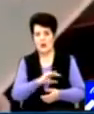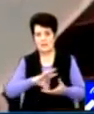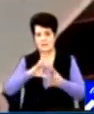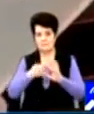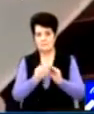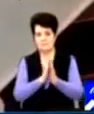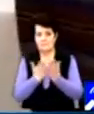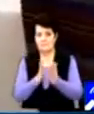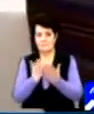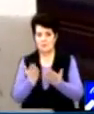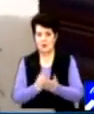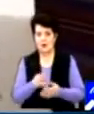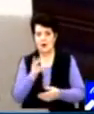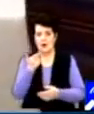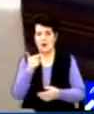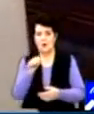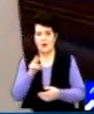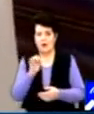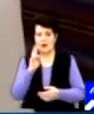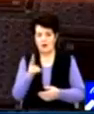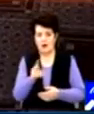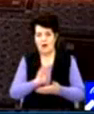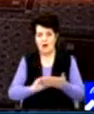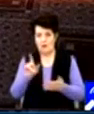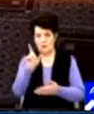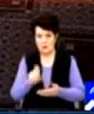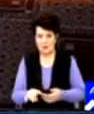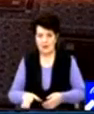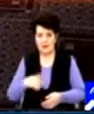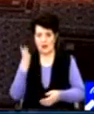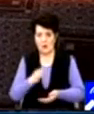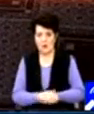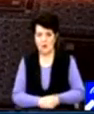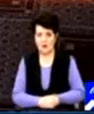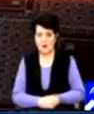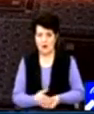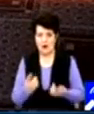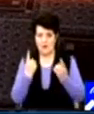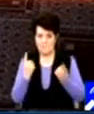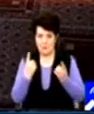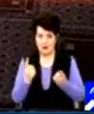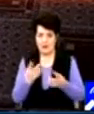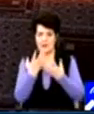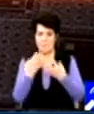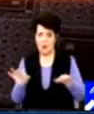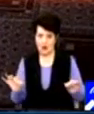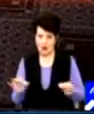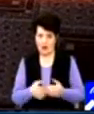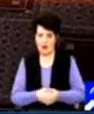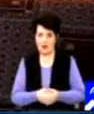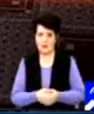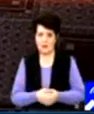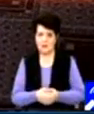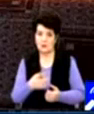cărții Arhipelagul Gulag cu autograful autorului. Era un mare democrat, dar